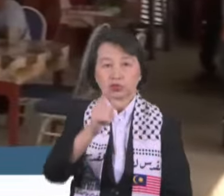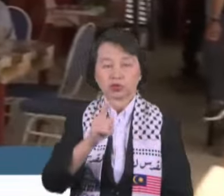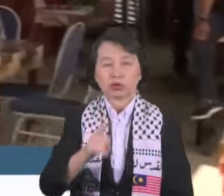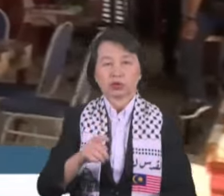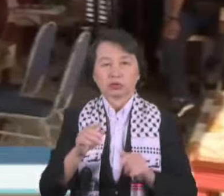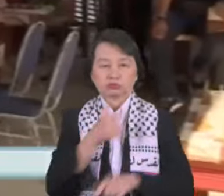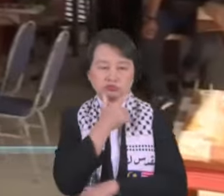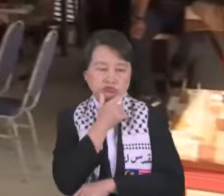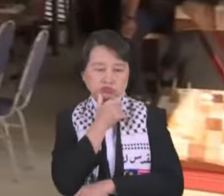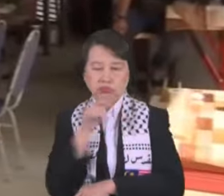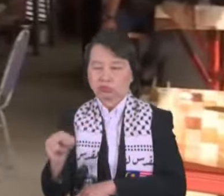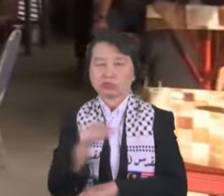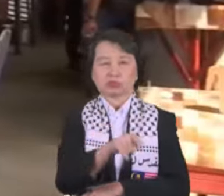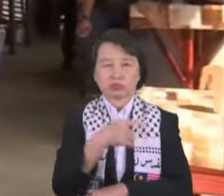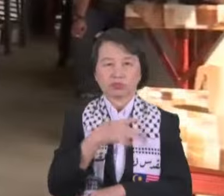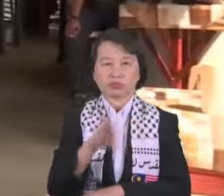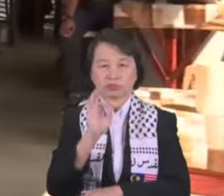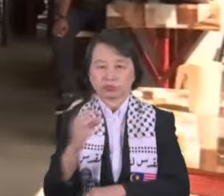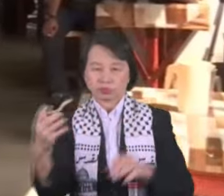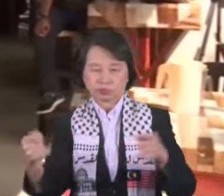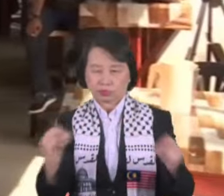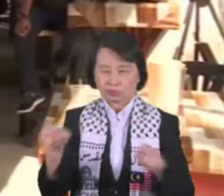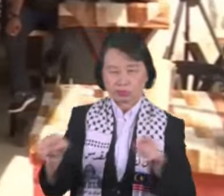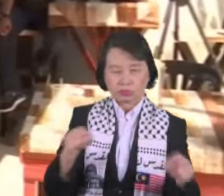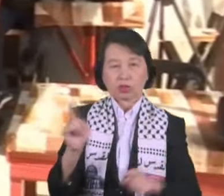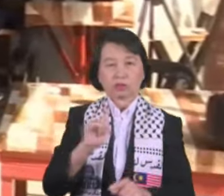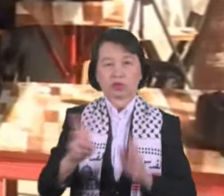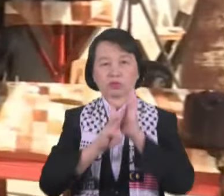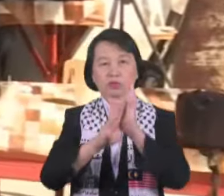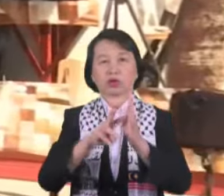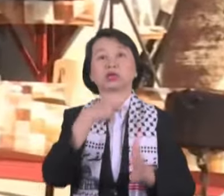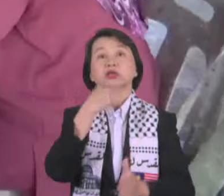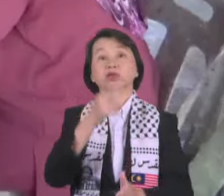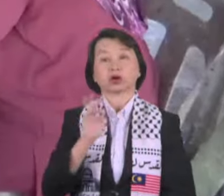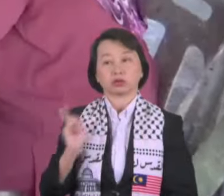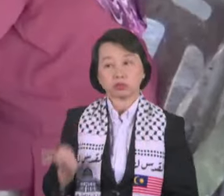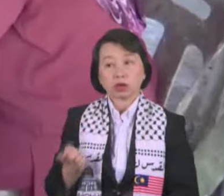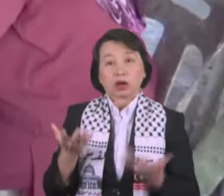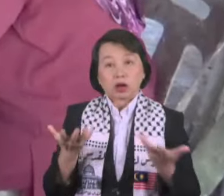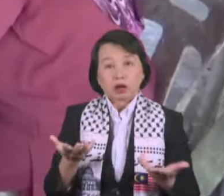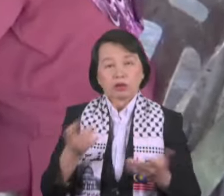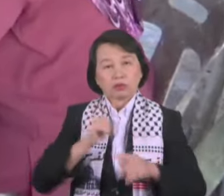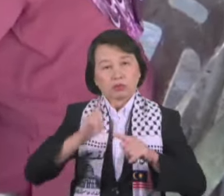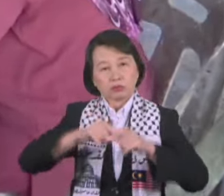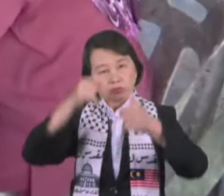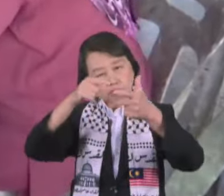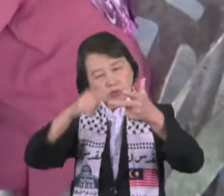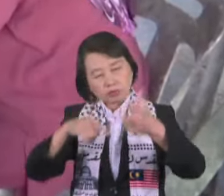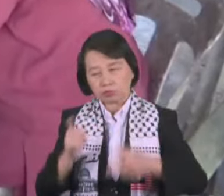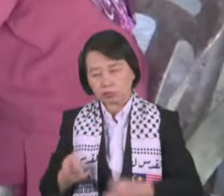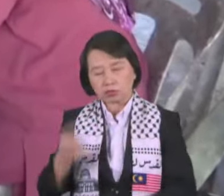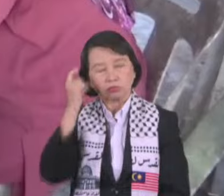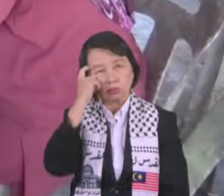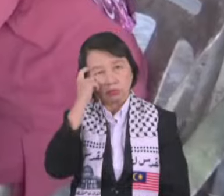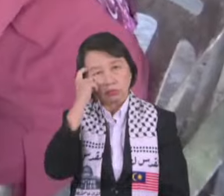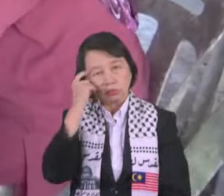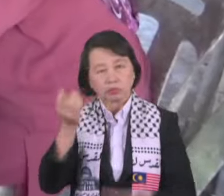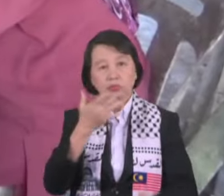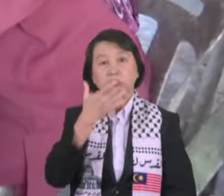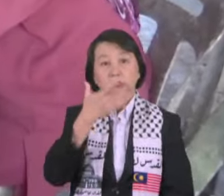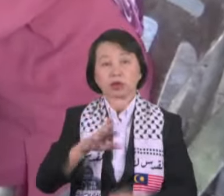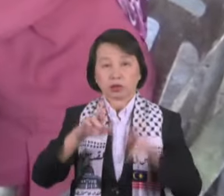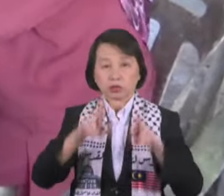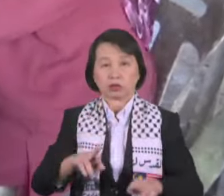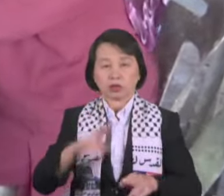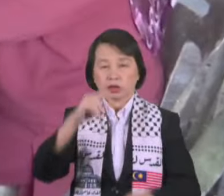pilihan masing-masing. Calon mana yang boleh mewakili suara mereka? Pelbagai aspek menjadi pertimbangan supaya nasib rakyat